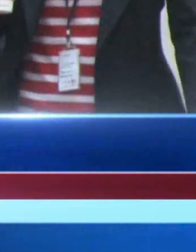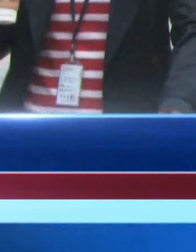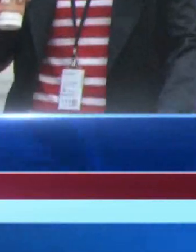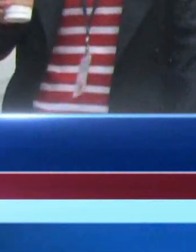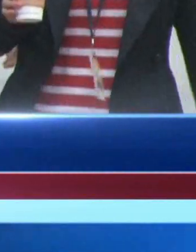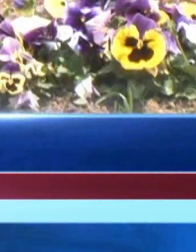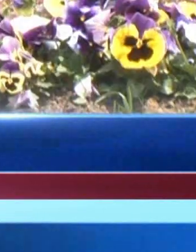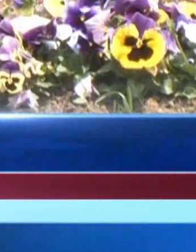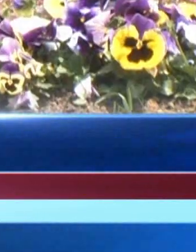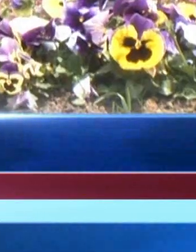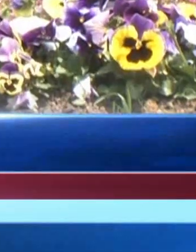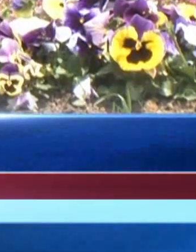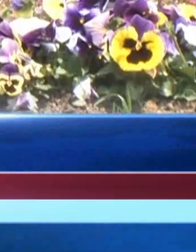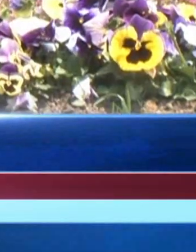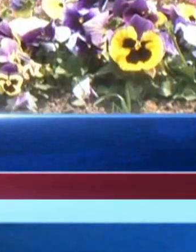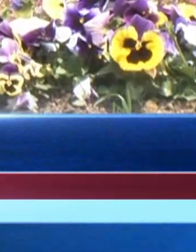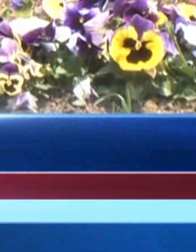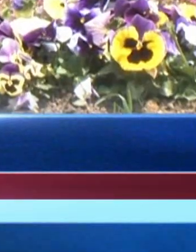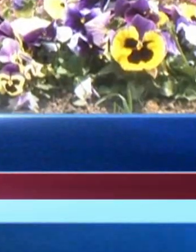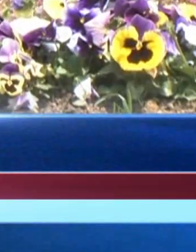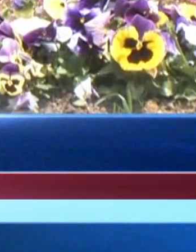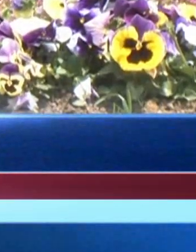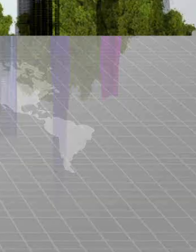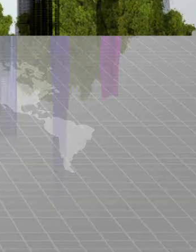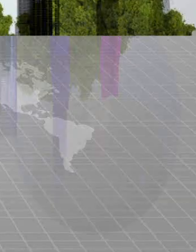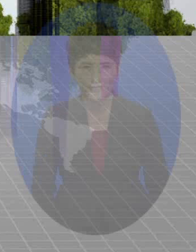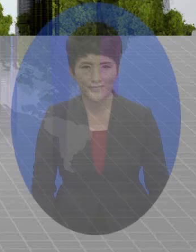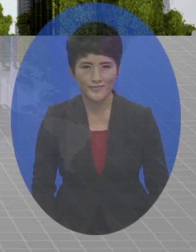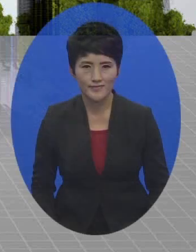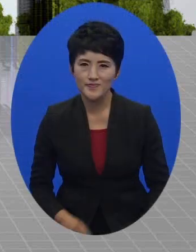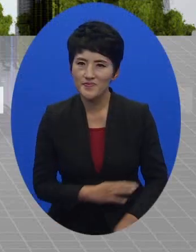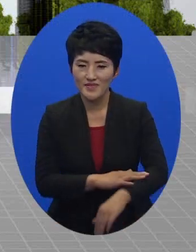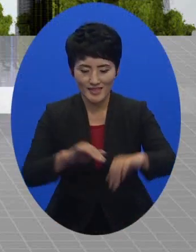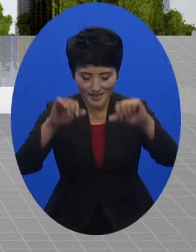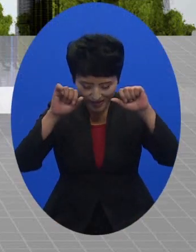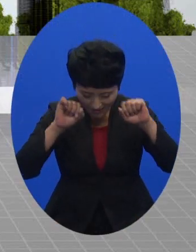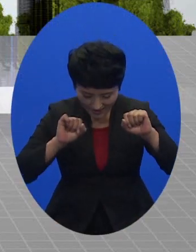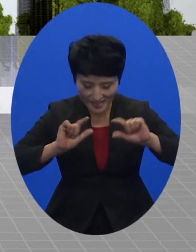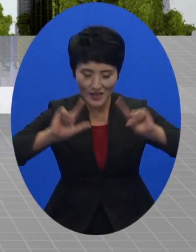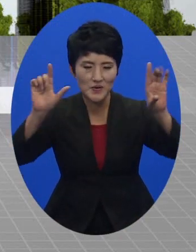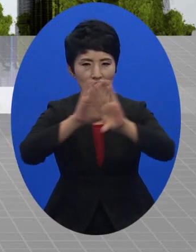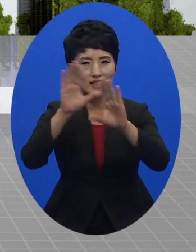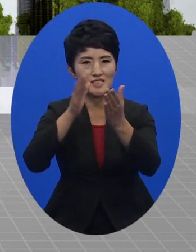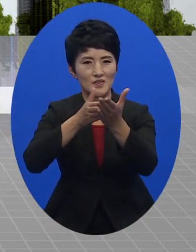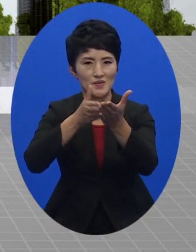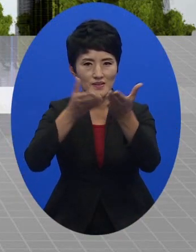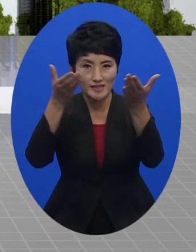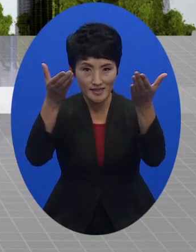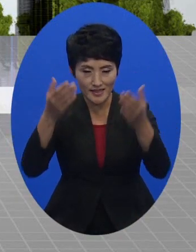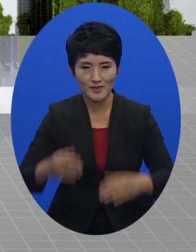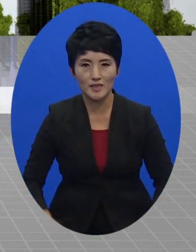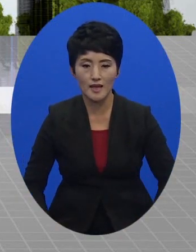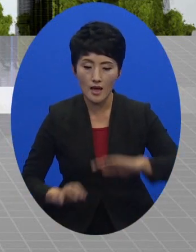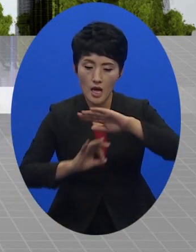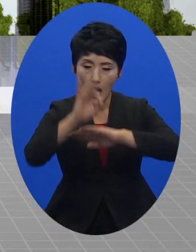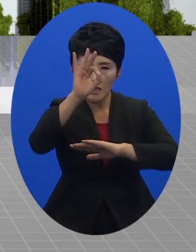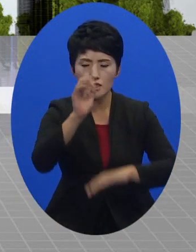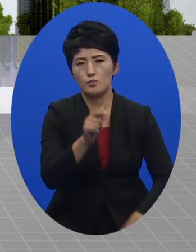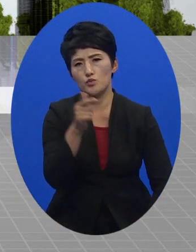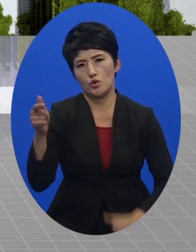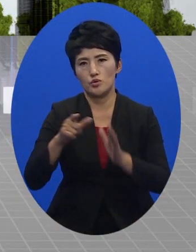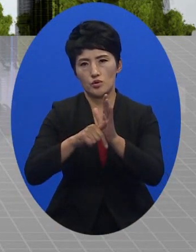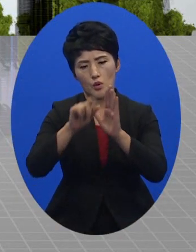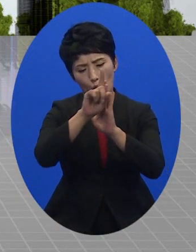기상청은 10월 8일 1개월 날씨 전망을 발표했습니다. 안녕하세요. 날씨온 이마정입니다. 아침 저녁으로